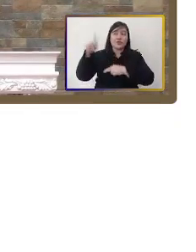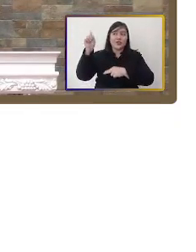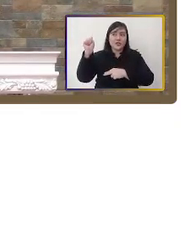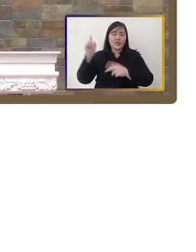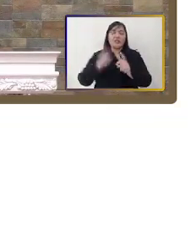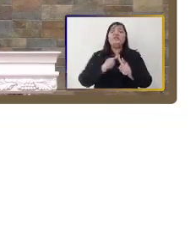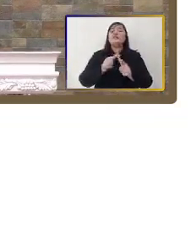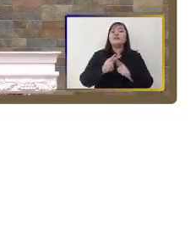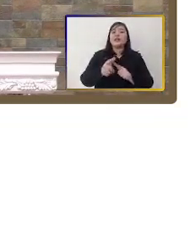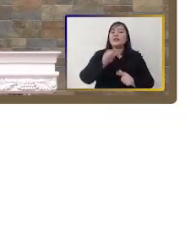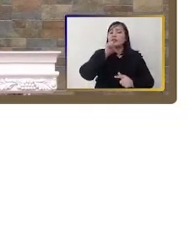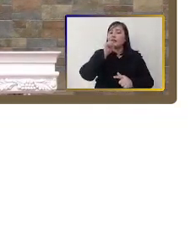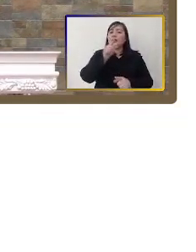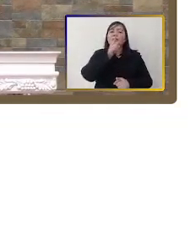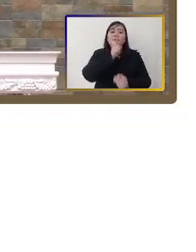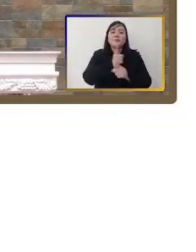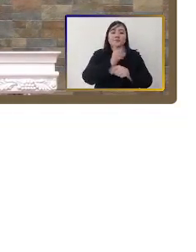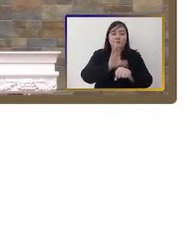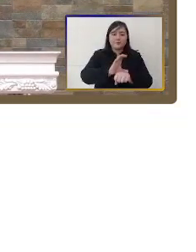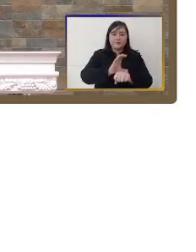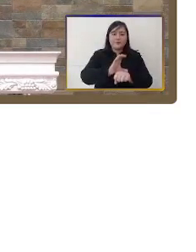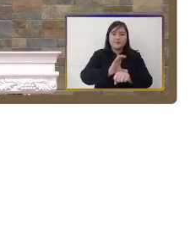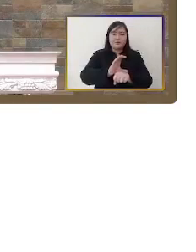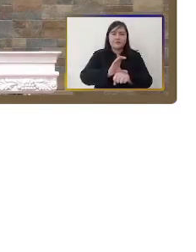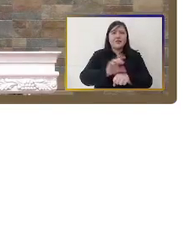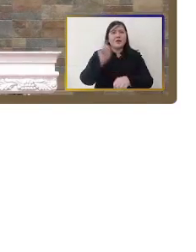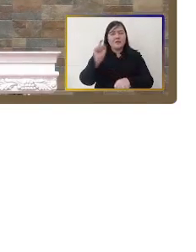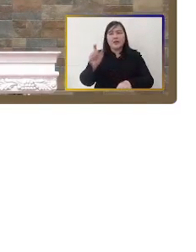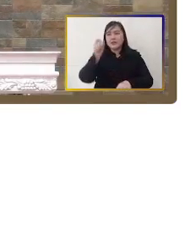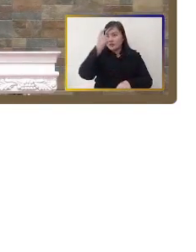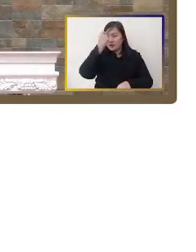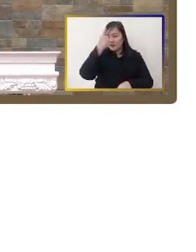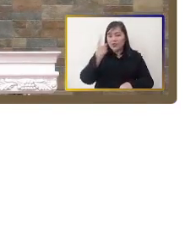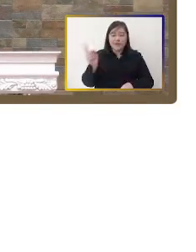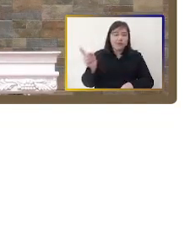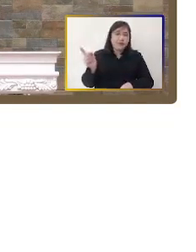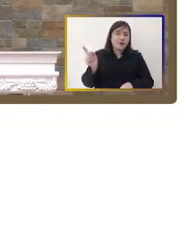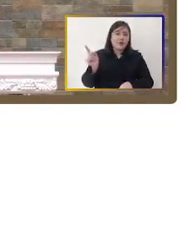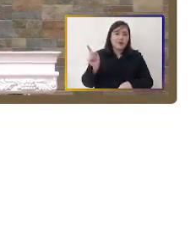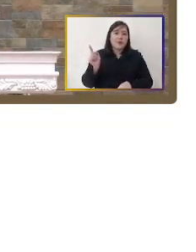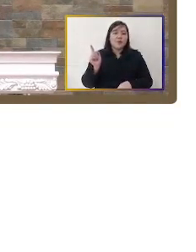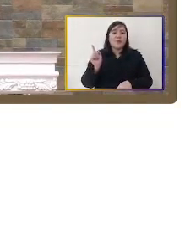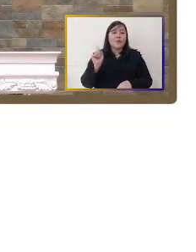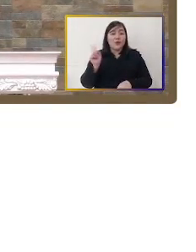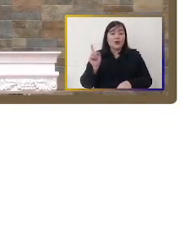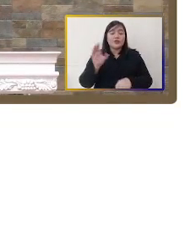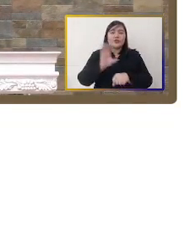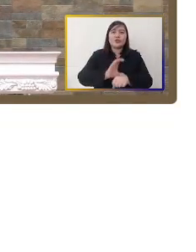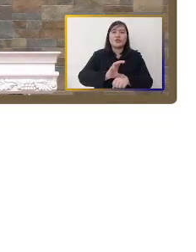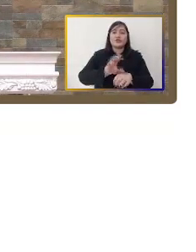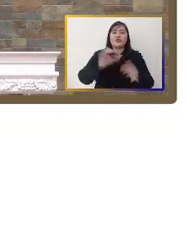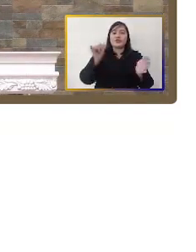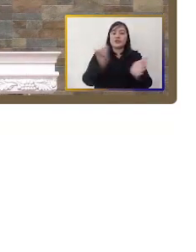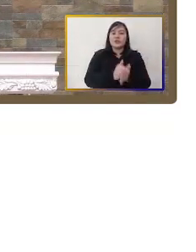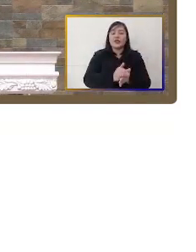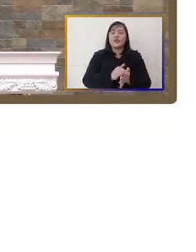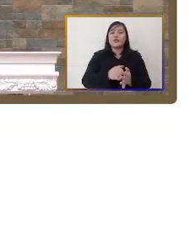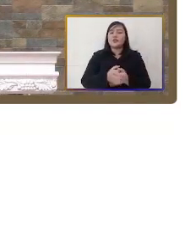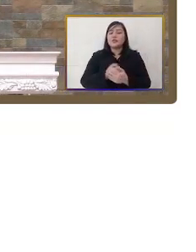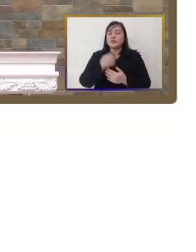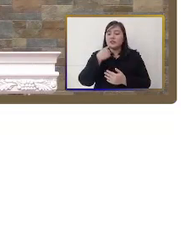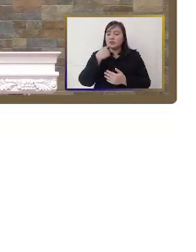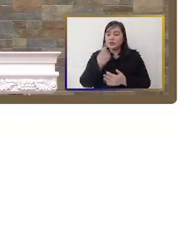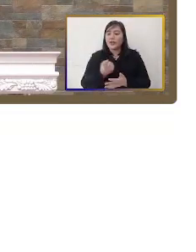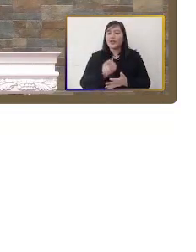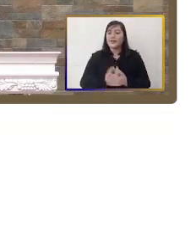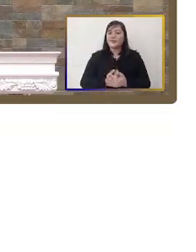ang dapat na ma-eliminate as far as the history is concerned. Any so-called churches that will claim that they